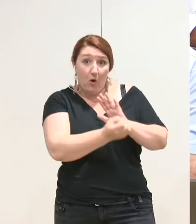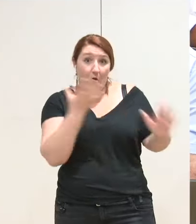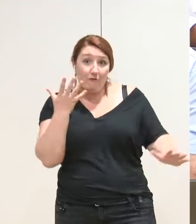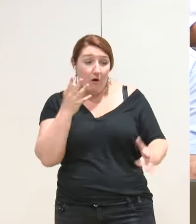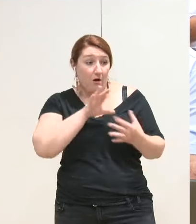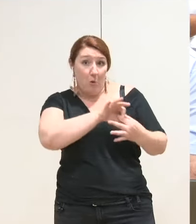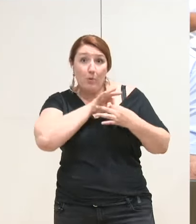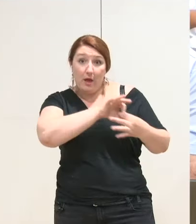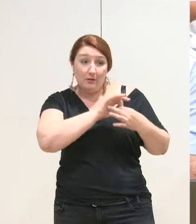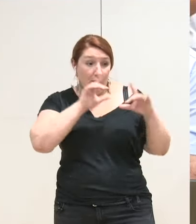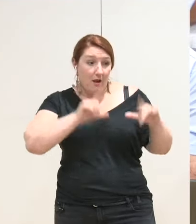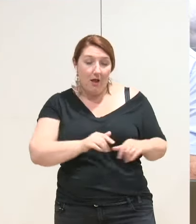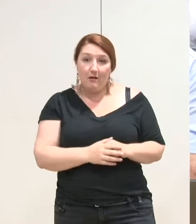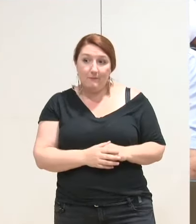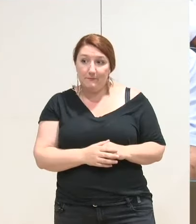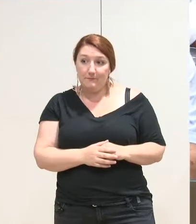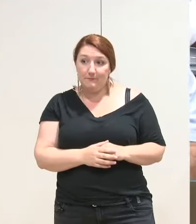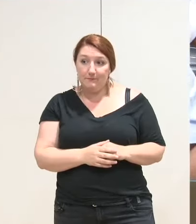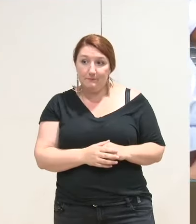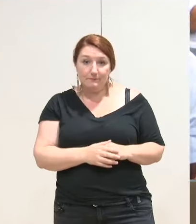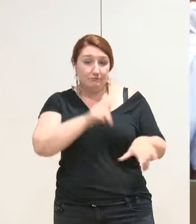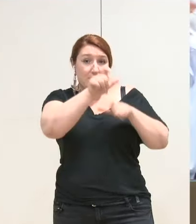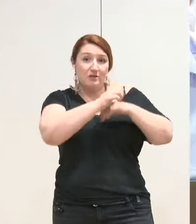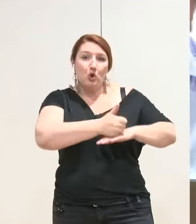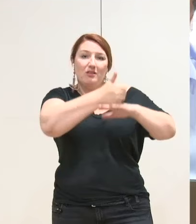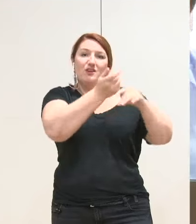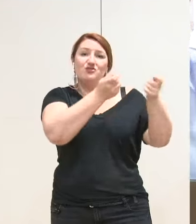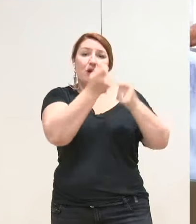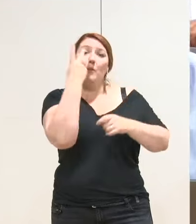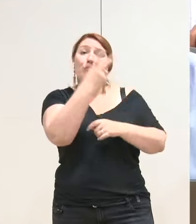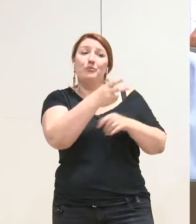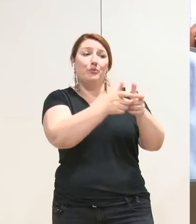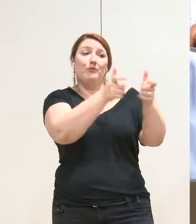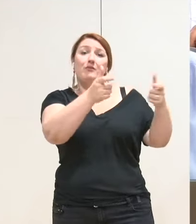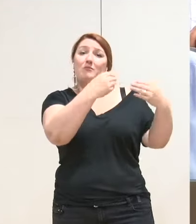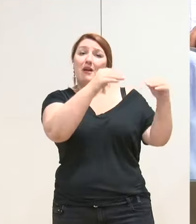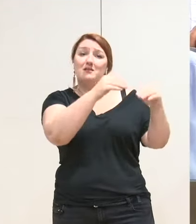contact avec les les les les gérants de la petite fringale